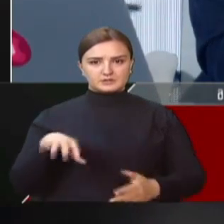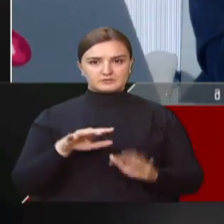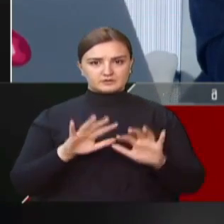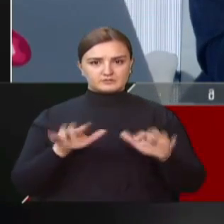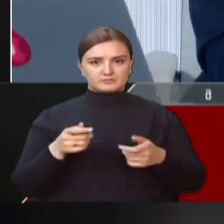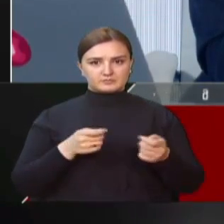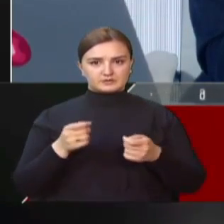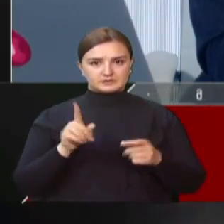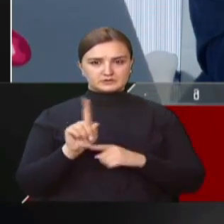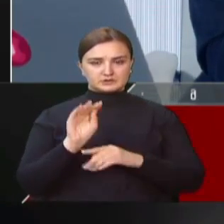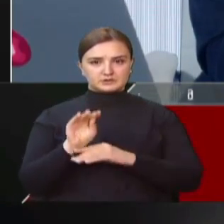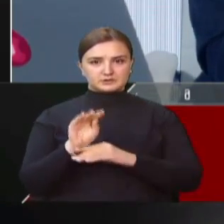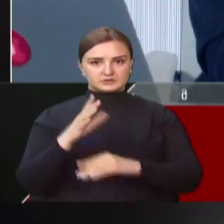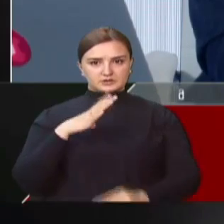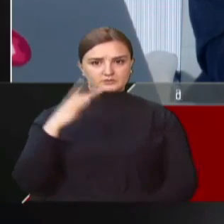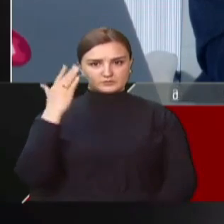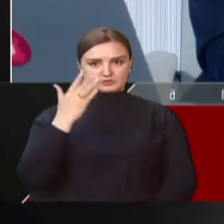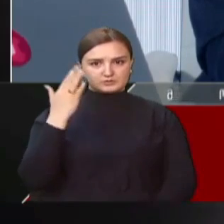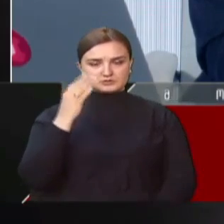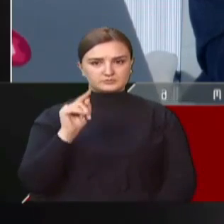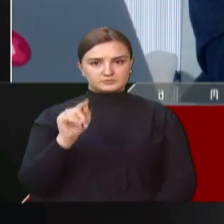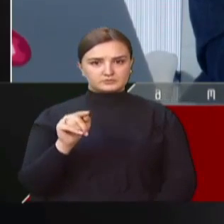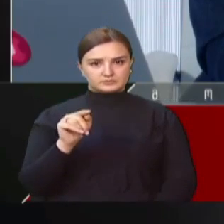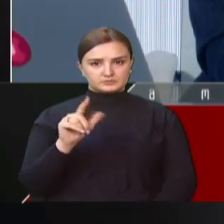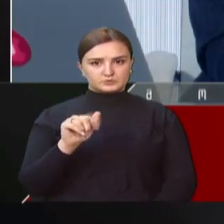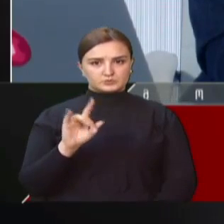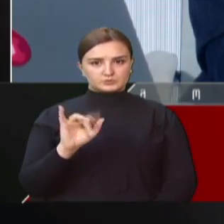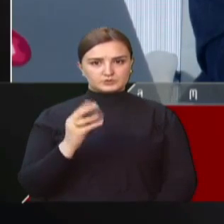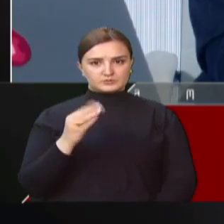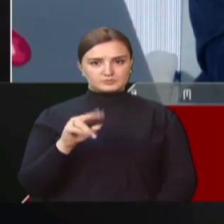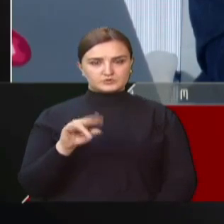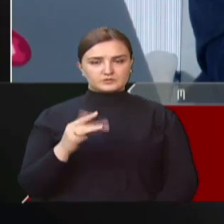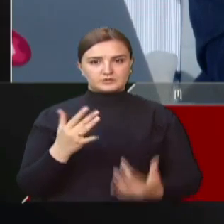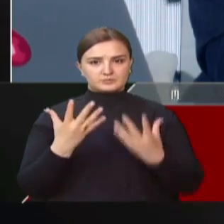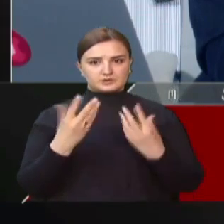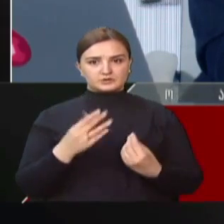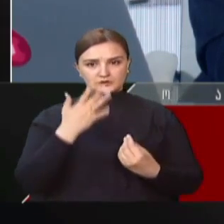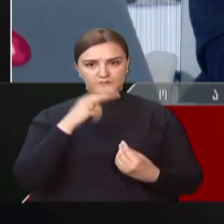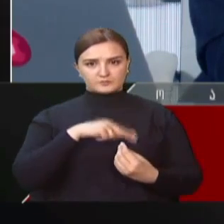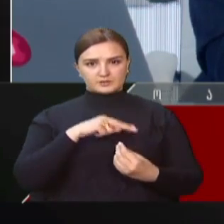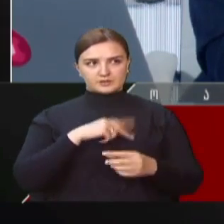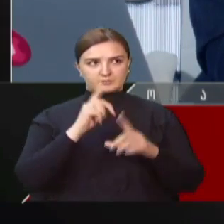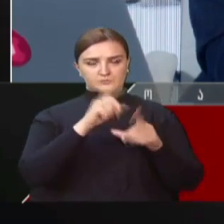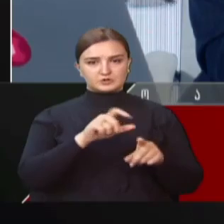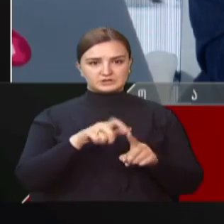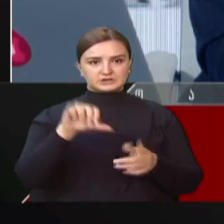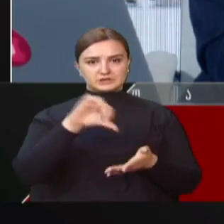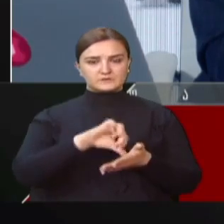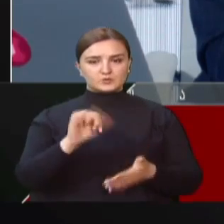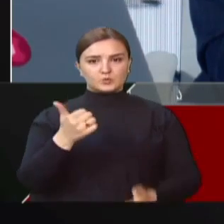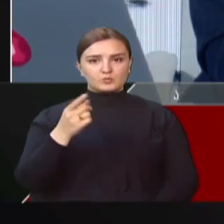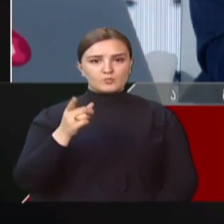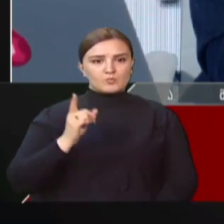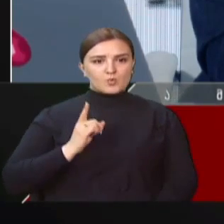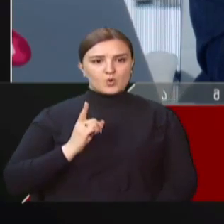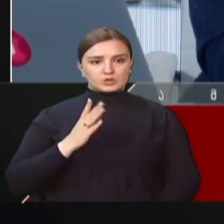პრეზიდენტიც გაკრიტიკებთ ქართულ ოცნებას. იგი სალომე ზურაბიშვილი რამდენიმე დღეში ევროპარლამენტის წინაშე სიტყვით უნდა გამოვიდეს. როგორი მოლოდინი გაქვთ